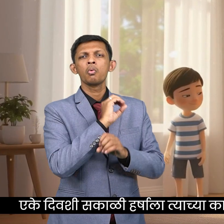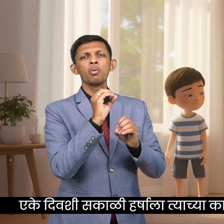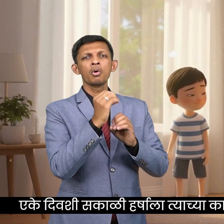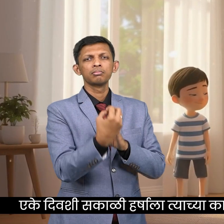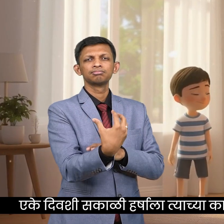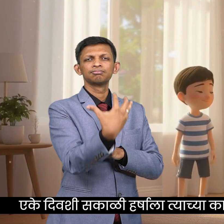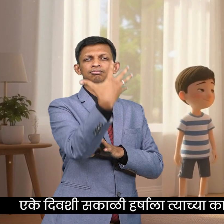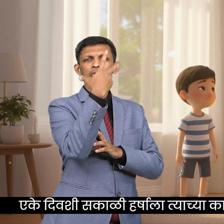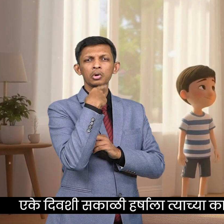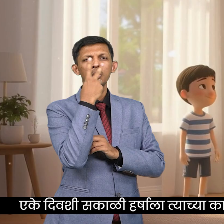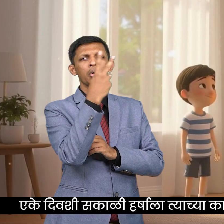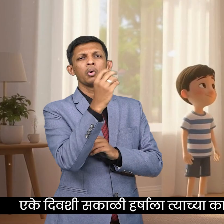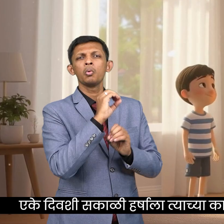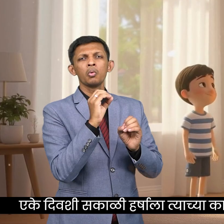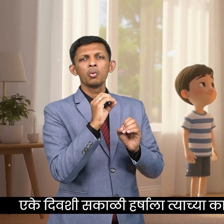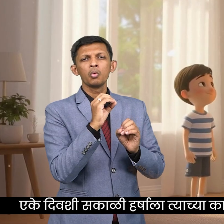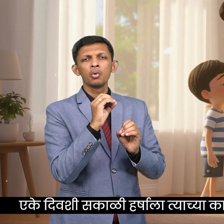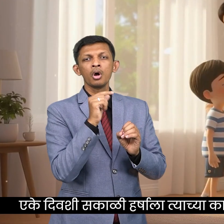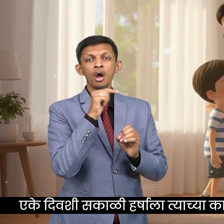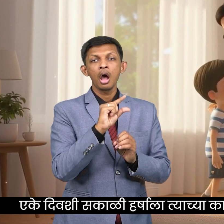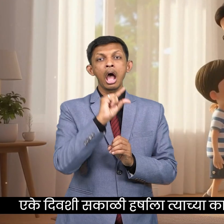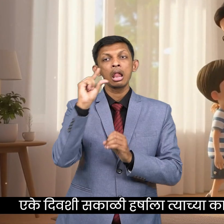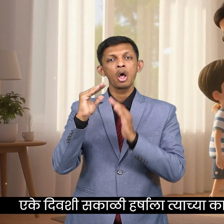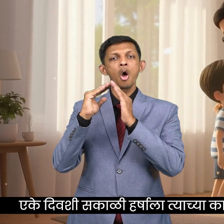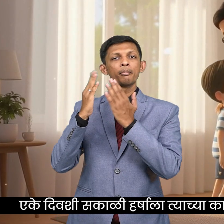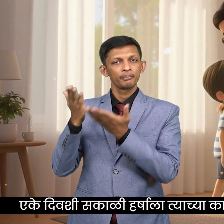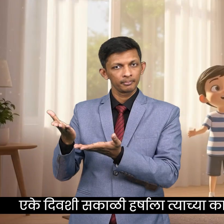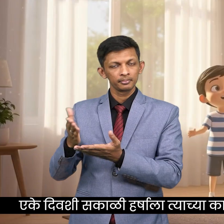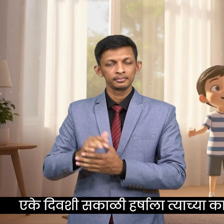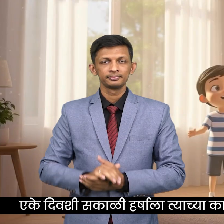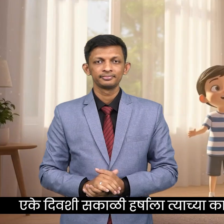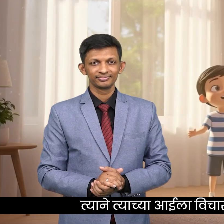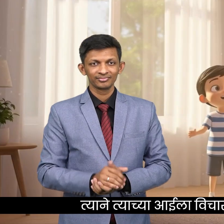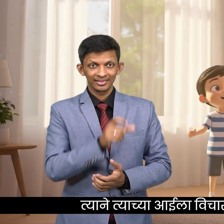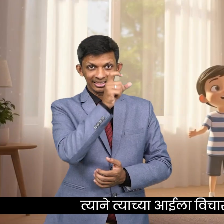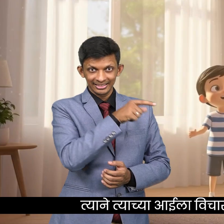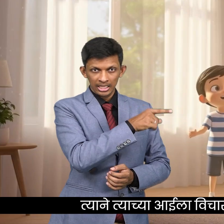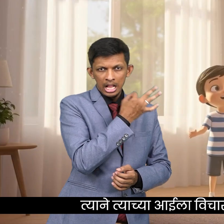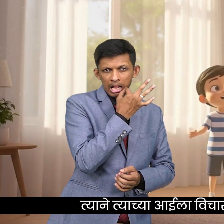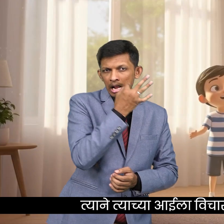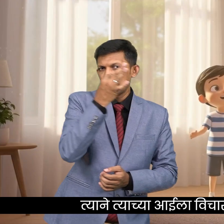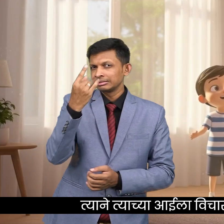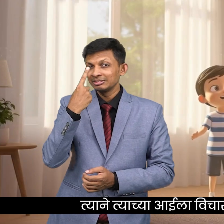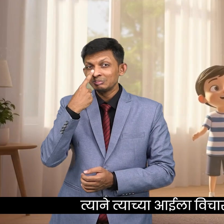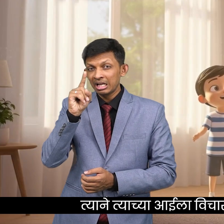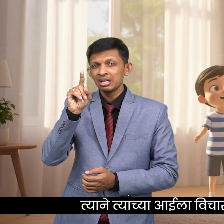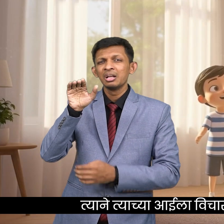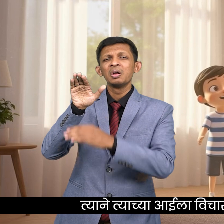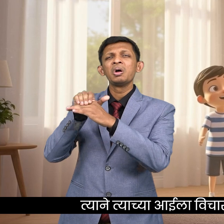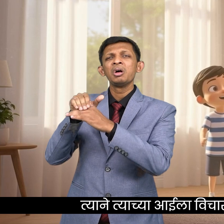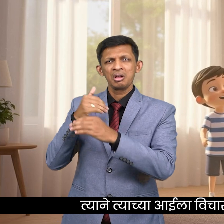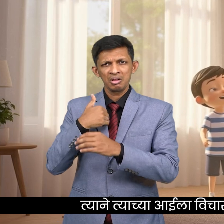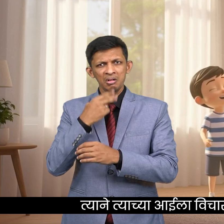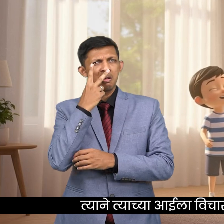काकांच्या घरातून सूर्य उगवताना दिसत नव्हता। त्याने त्याच्या आईला